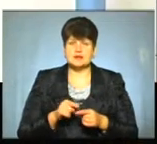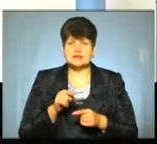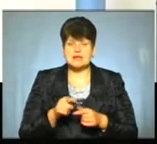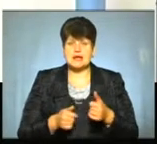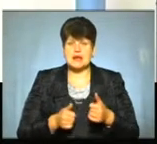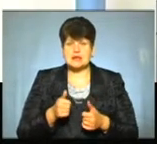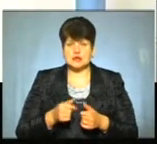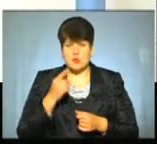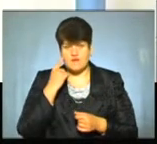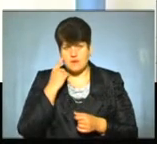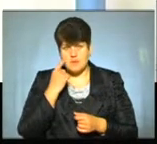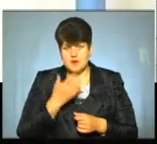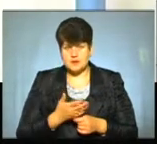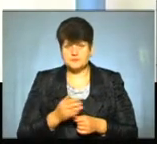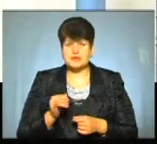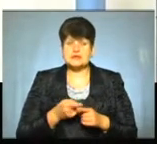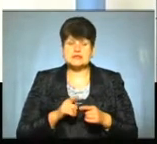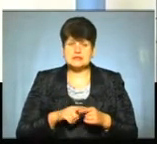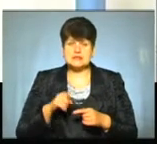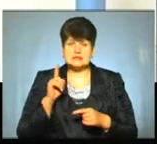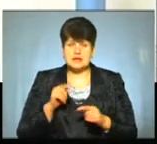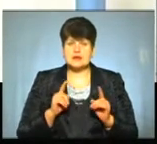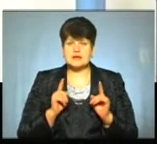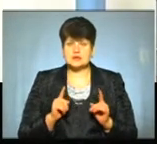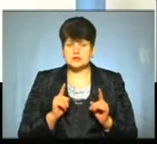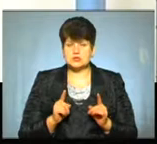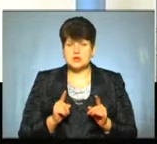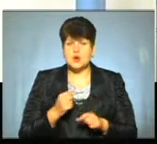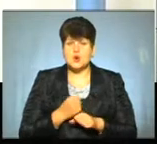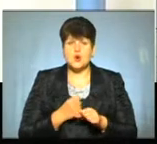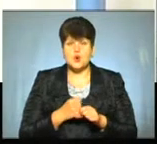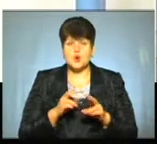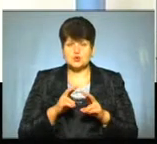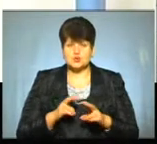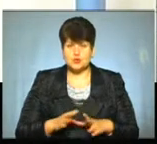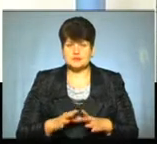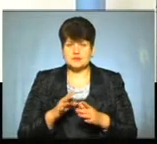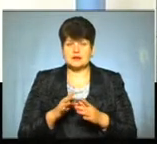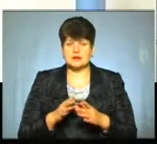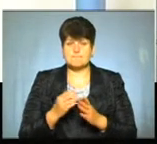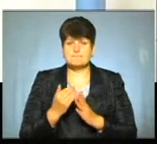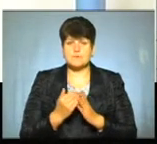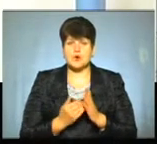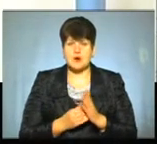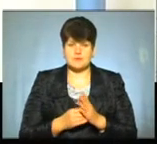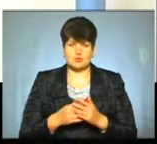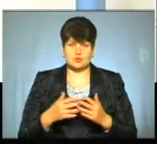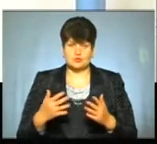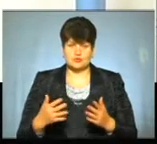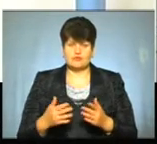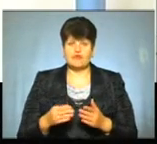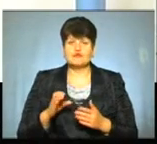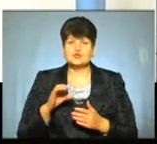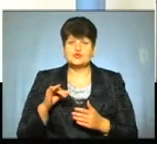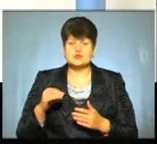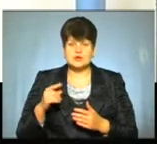оцей рейтинговий бал. І це знає лише розробник відповідного програмного продукту.